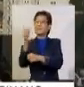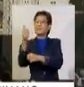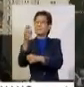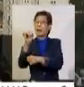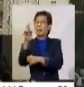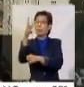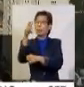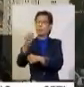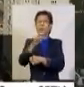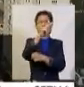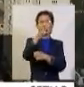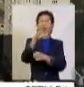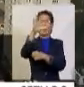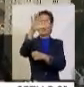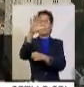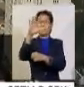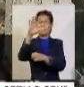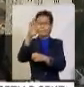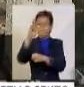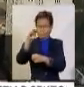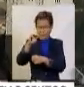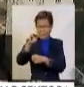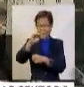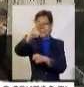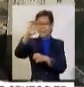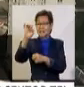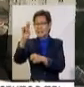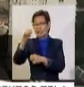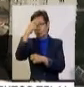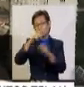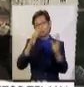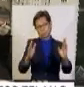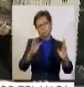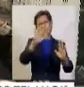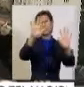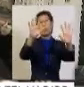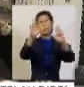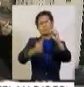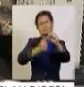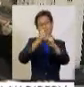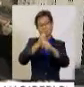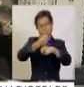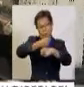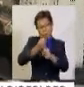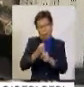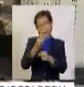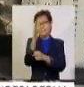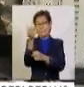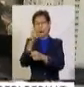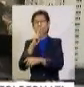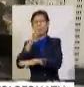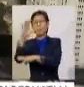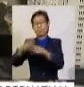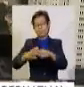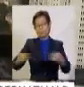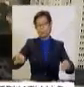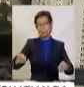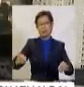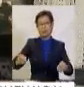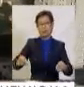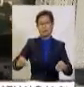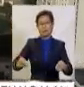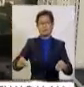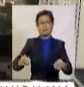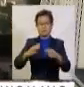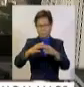200 bilion yen, kira-kira 7.4 bilion ringgit untuk tempoh 10 tahun. Penerbitan tersebut dijamin Japan Bank of